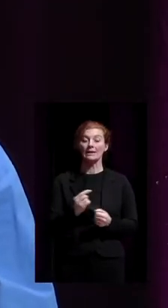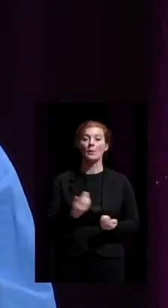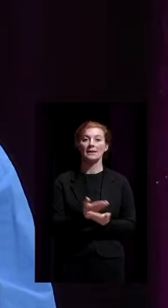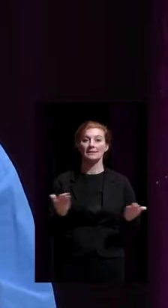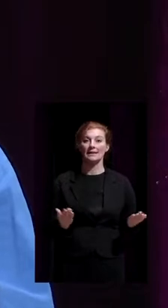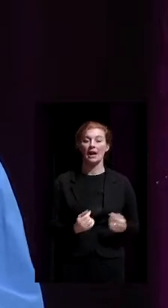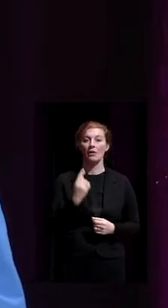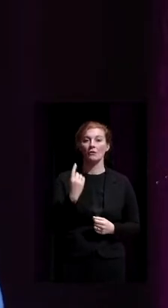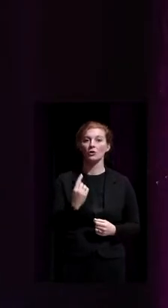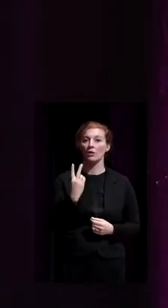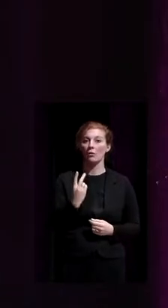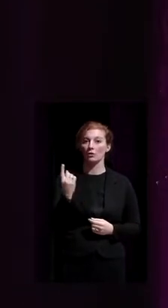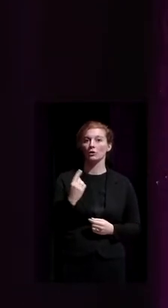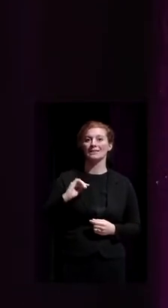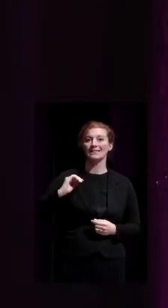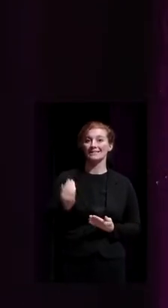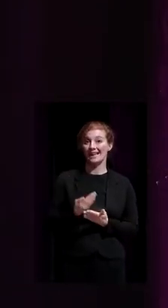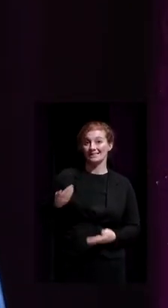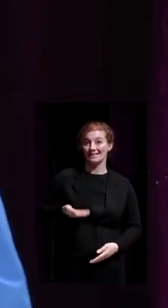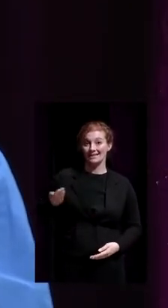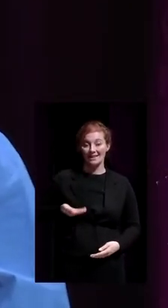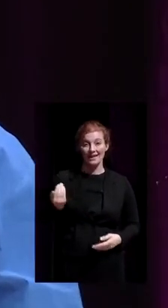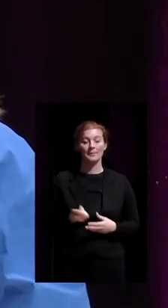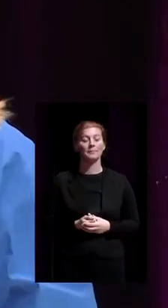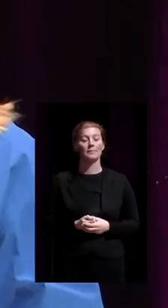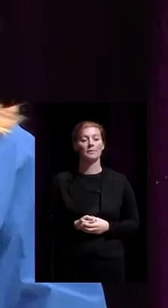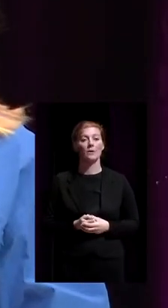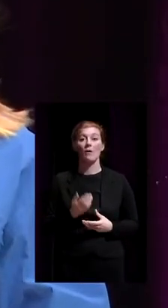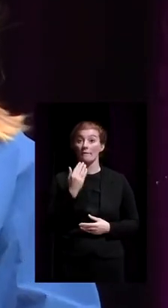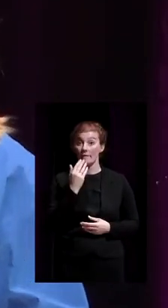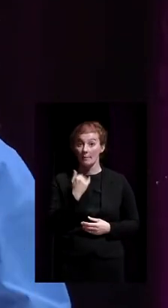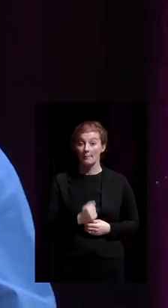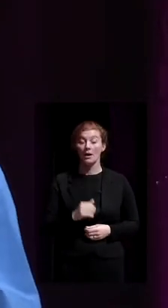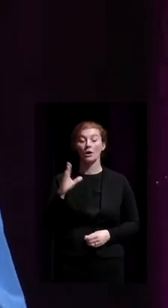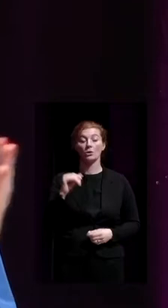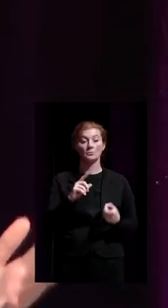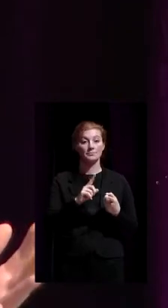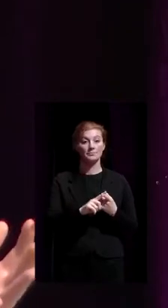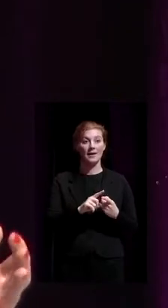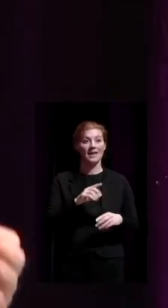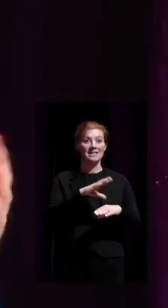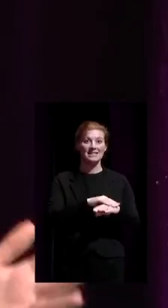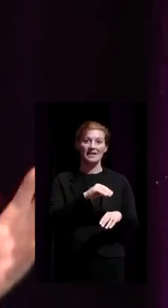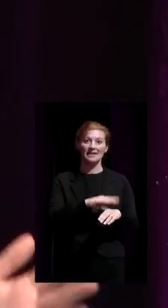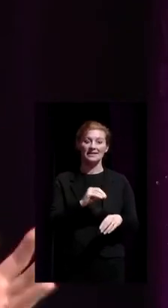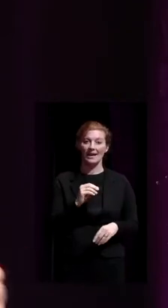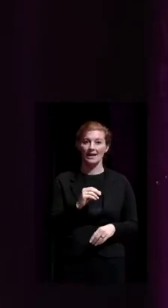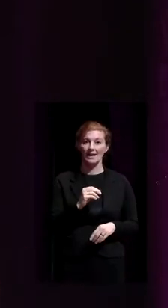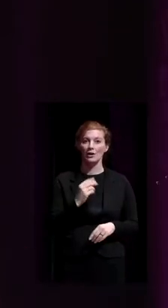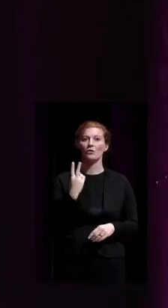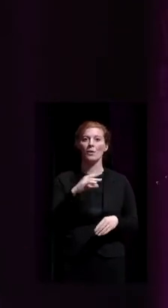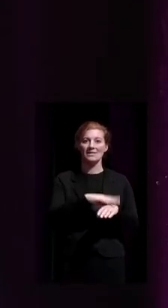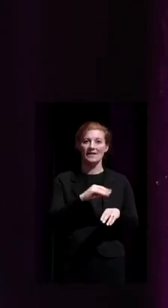våra första 2 gäster. Och det är det svenska, två av de